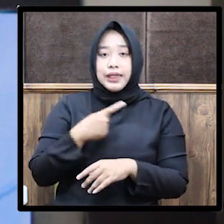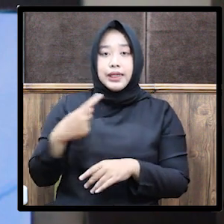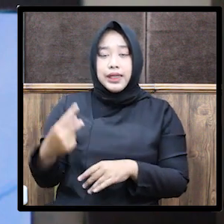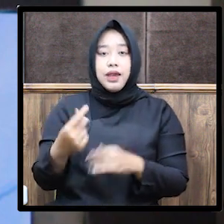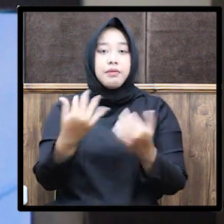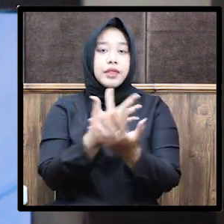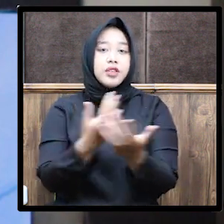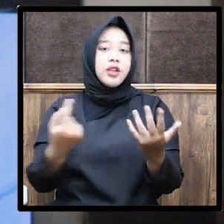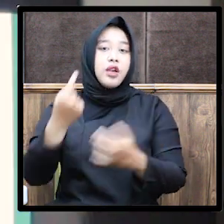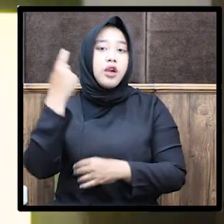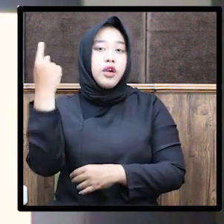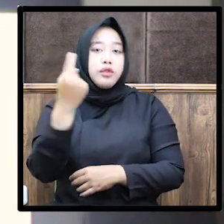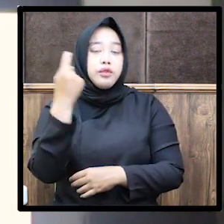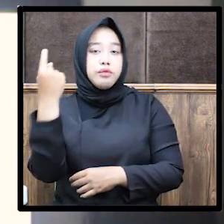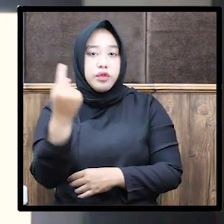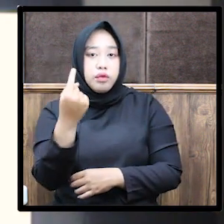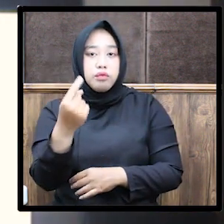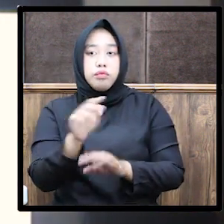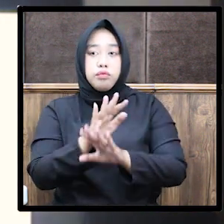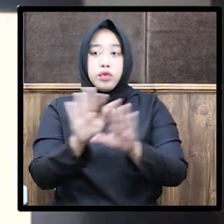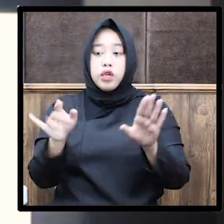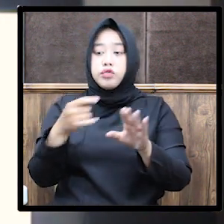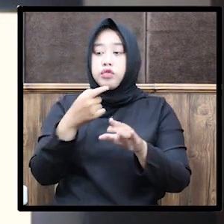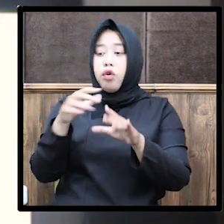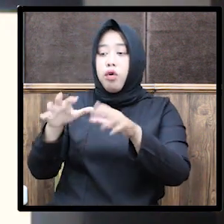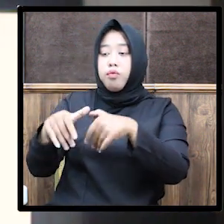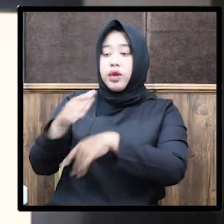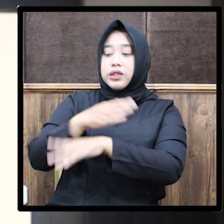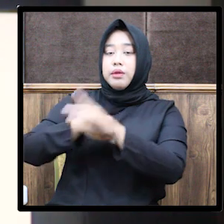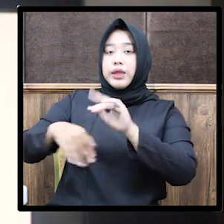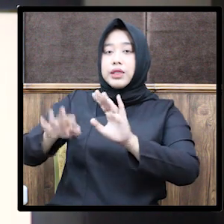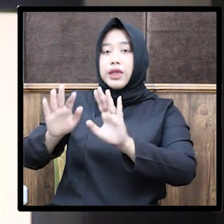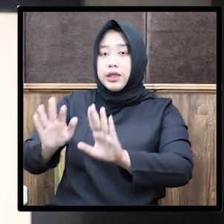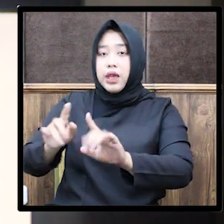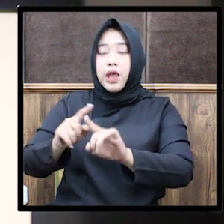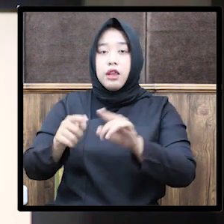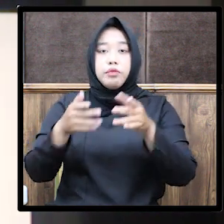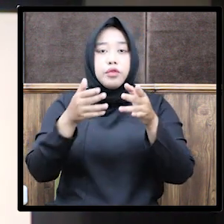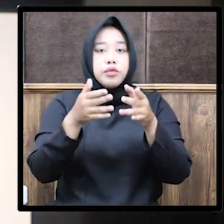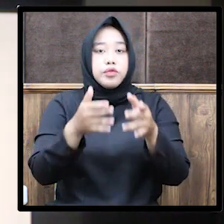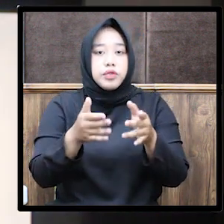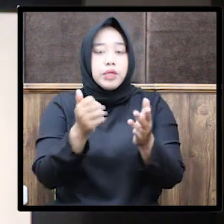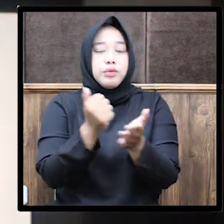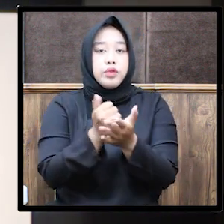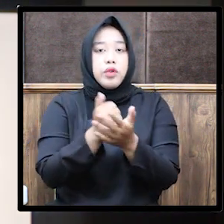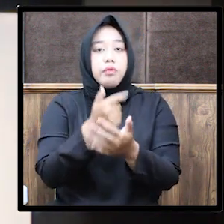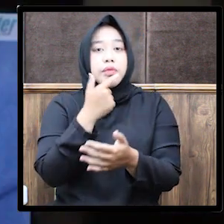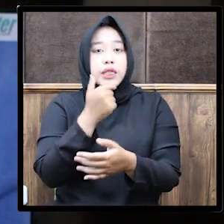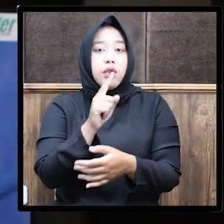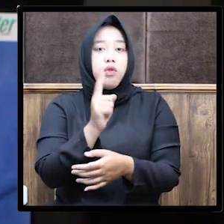masyarakat bukan hanya difabel tentu kemudian juga sangat penting untuk ikut